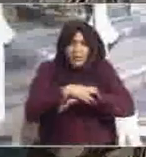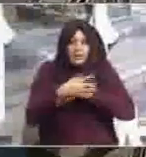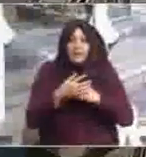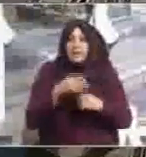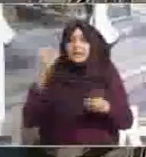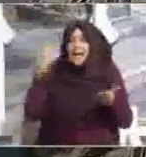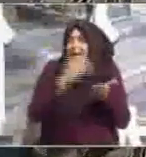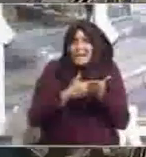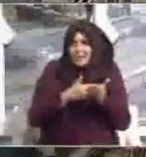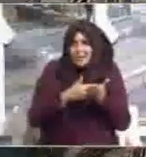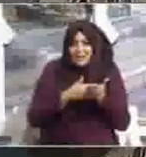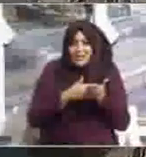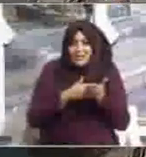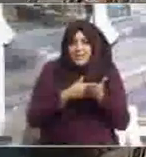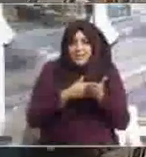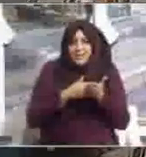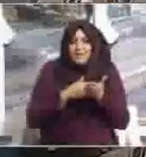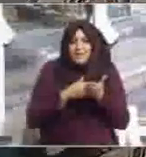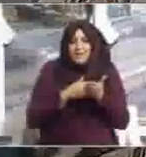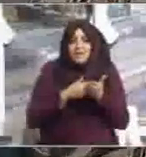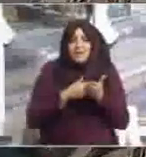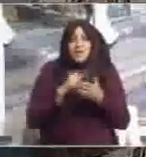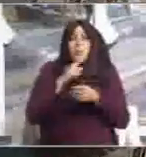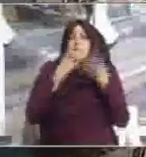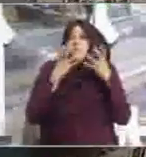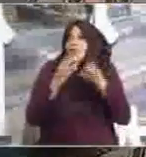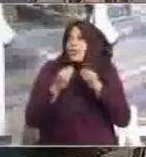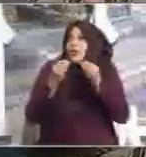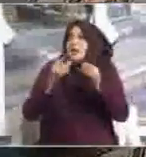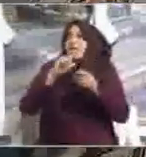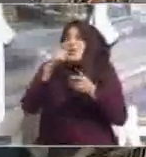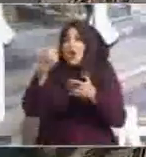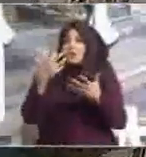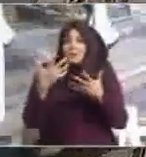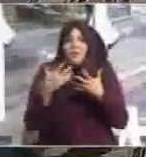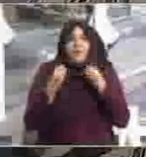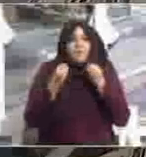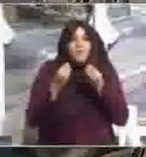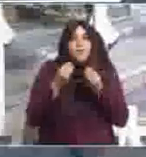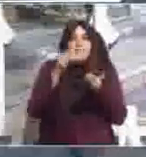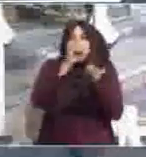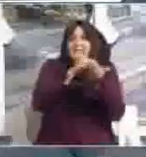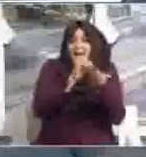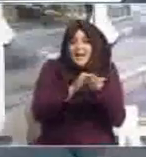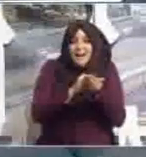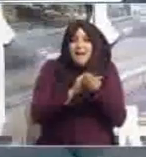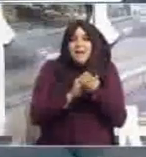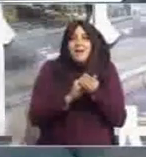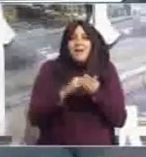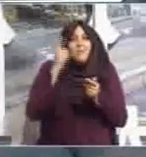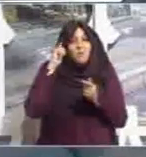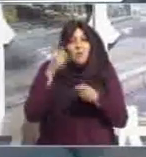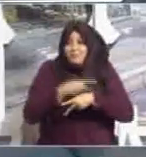يعني مباشرة يريد مسكين هو أن يجود عن الغير أن يكرم الغير أن يتصدق يتعاون يتضامن